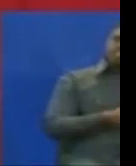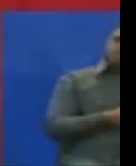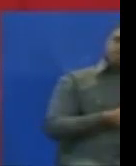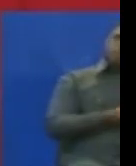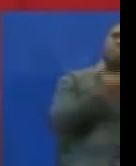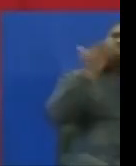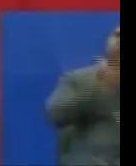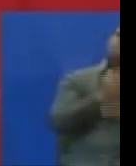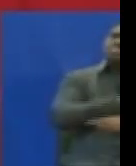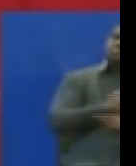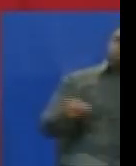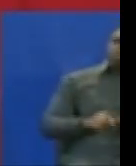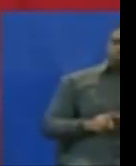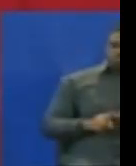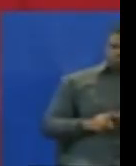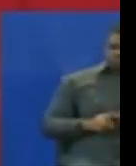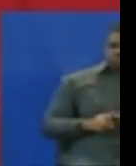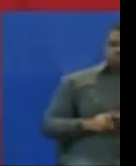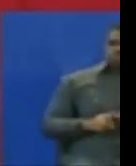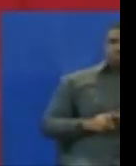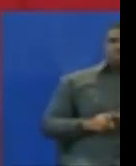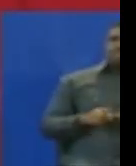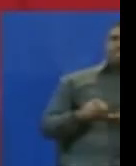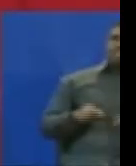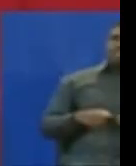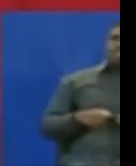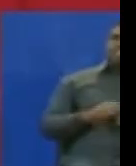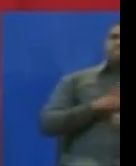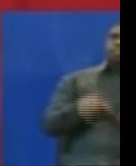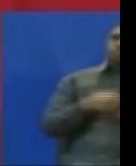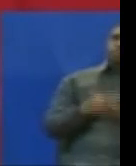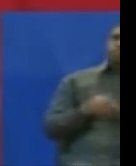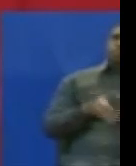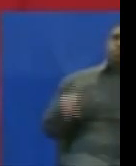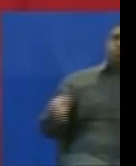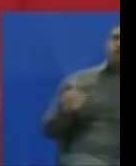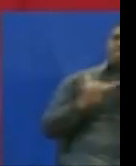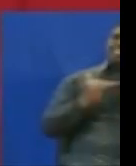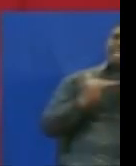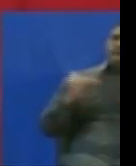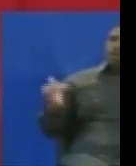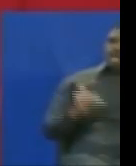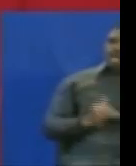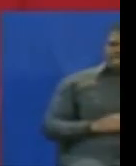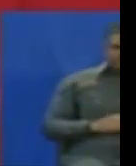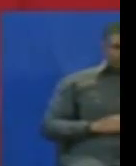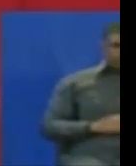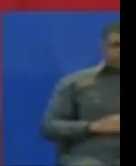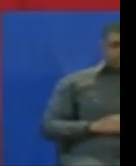kweli kama ina injini mbili kubwa na ndogo. Ina injini mbili zote zina ukubwa sawa.